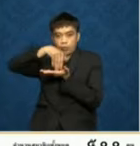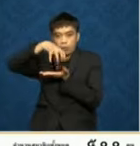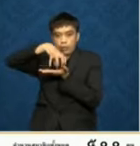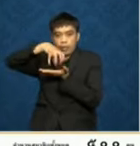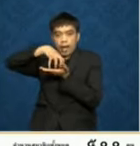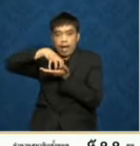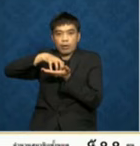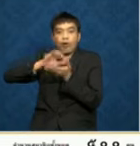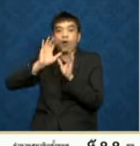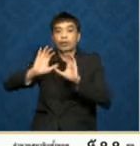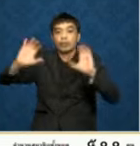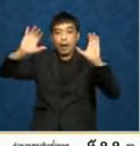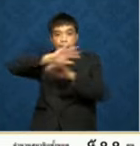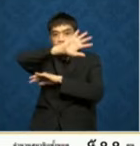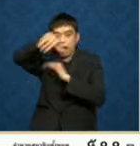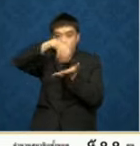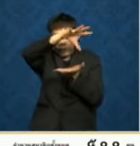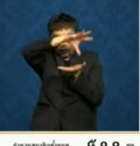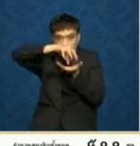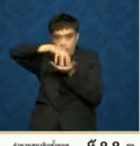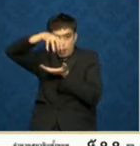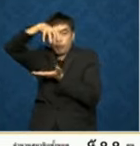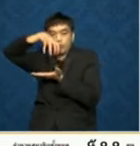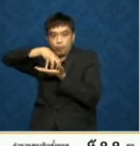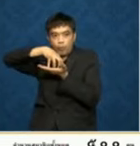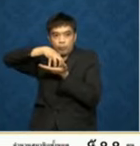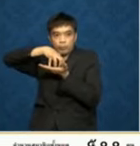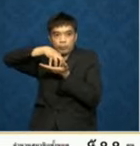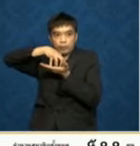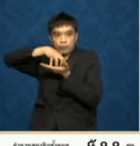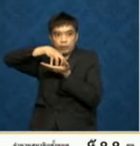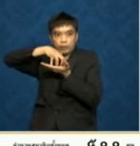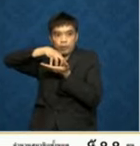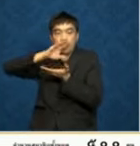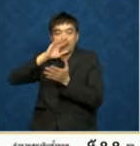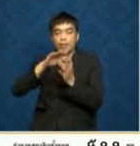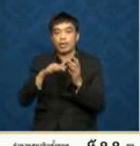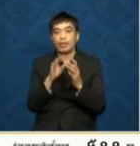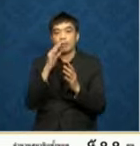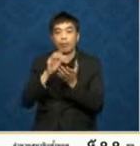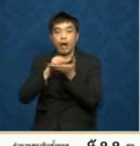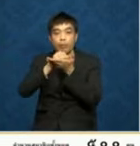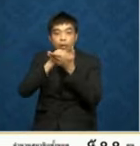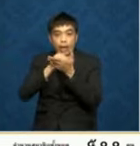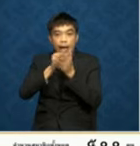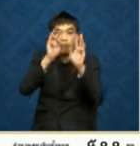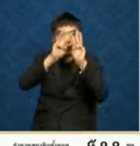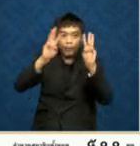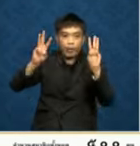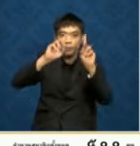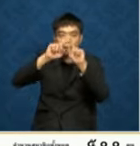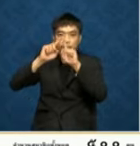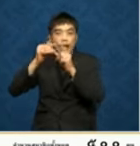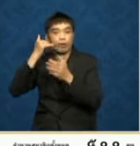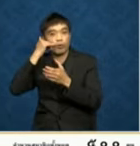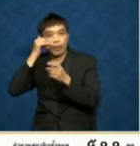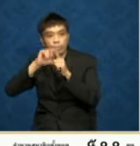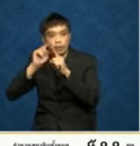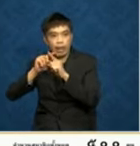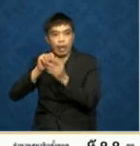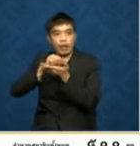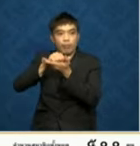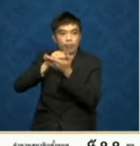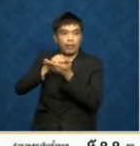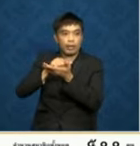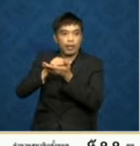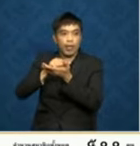หมดในป 2003 ครับ Estonia มบการออนไน์อยู่แ่ทประมาณ 40 บริการต่อมาในปี 2015 Estonia